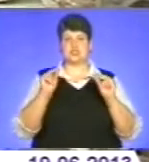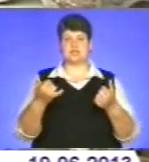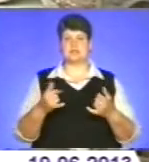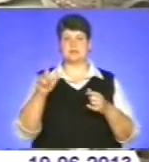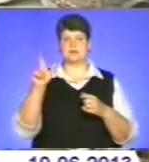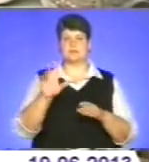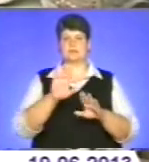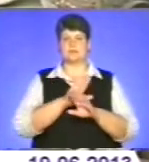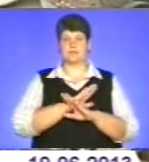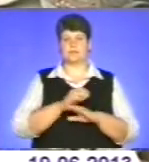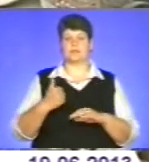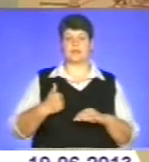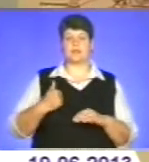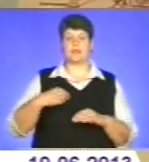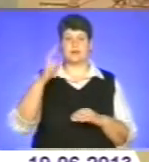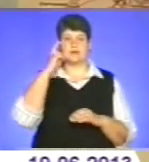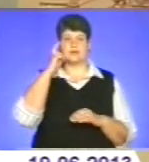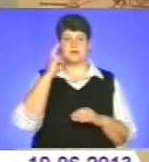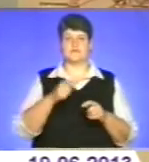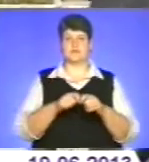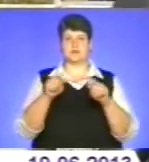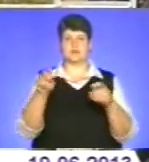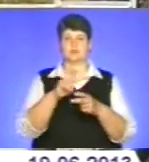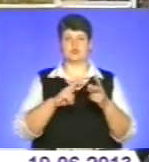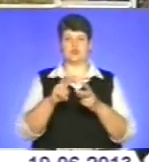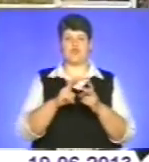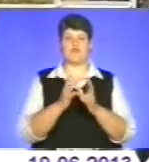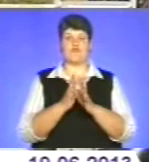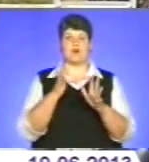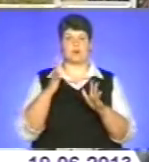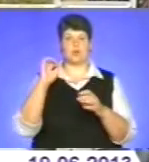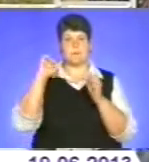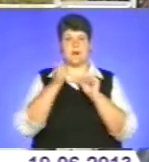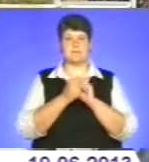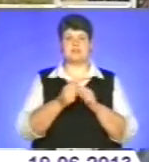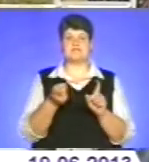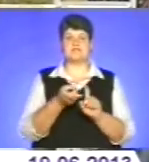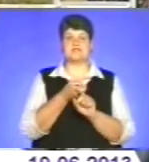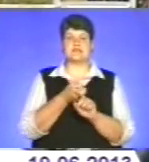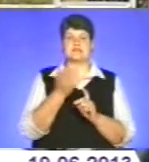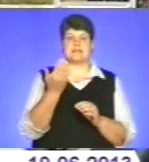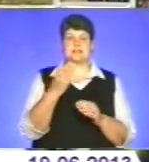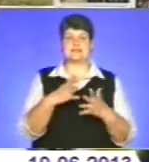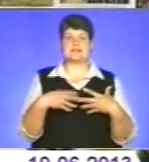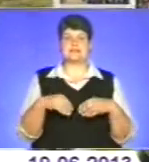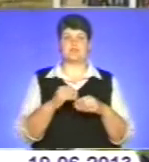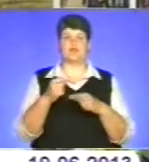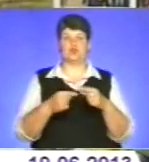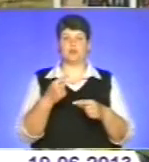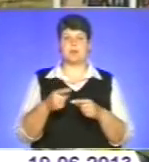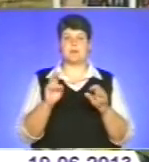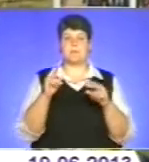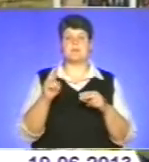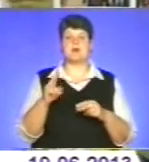захисників Київщини відкрили пошукову вахту пам'яті. Ми зв'язалися з їх сім'ями, з їх внуками, з їх правнуками. І тепер вони знають,